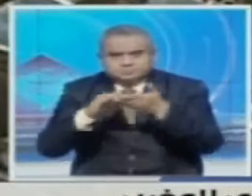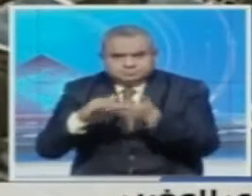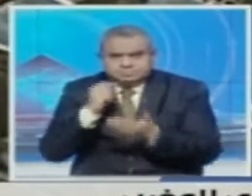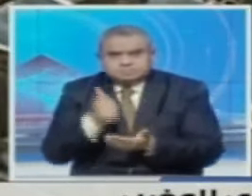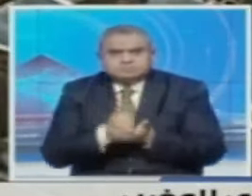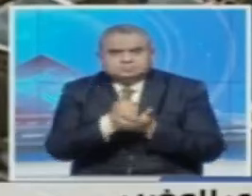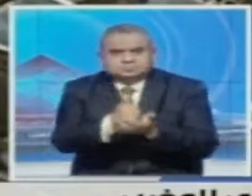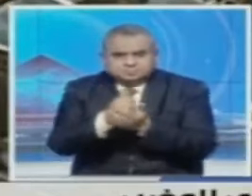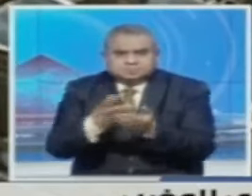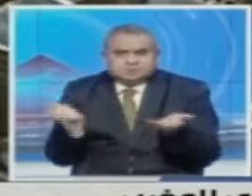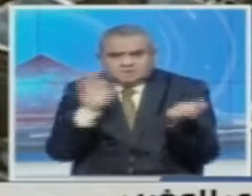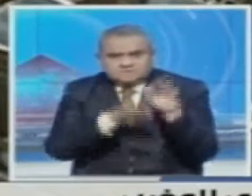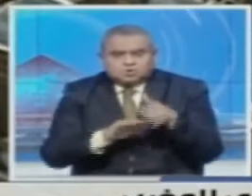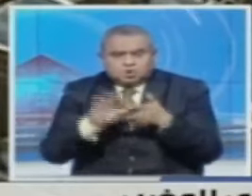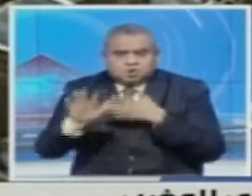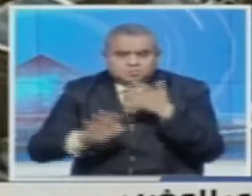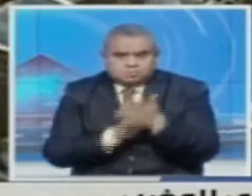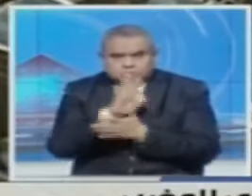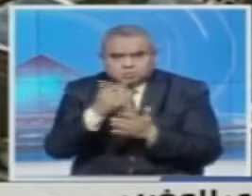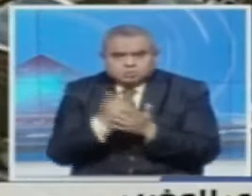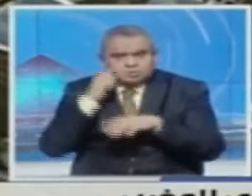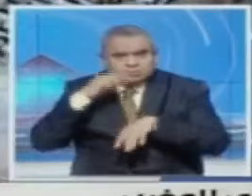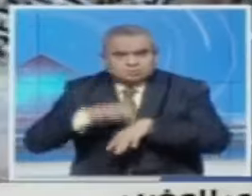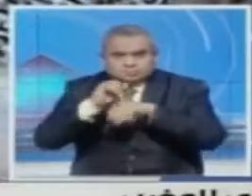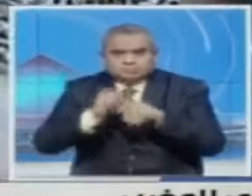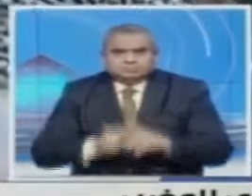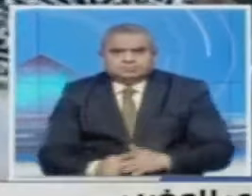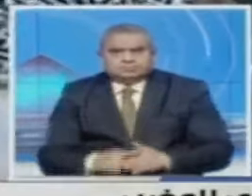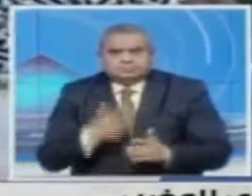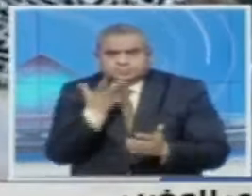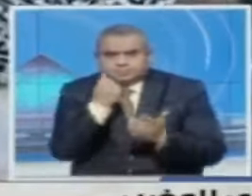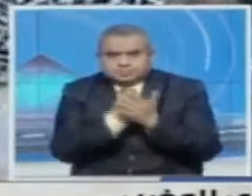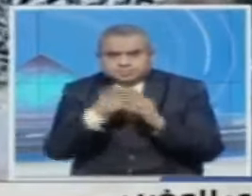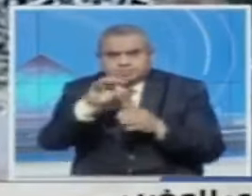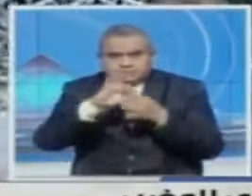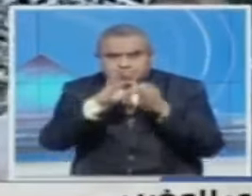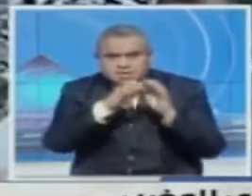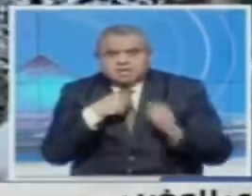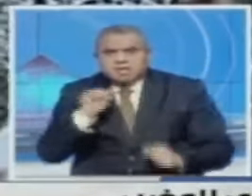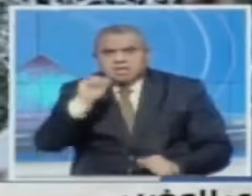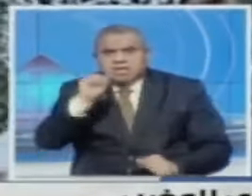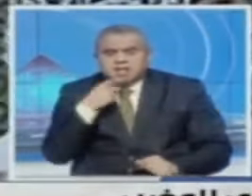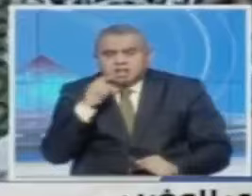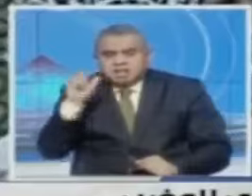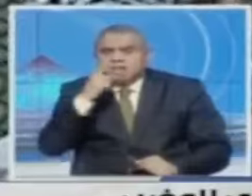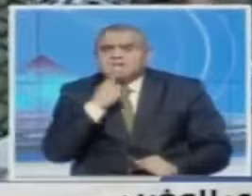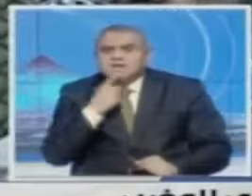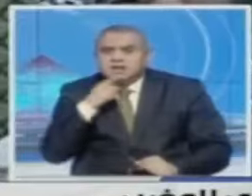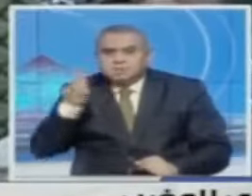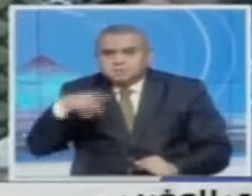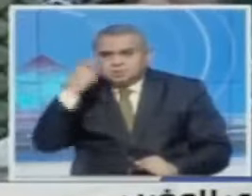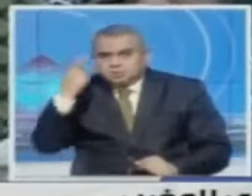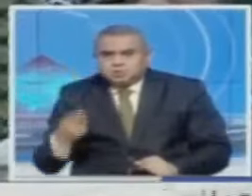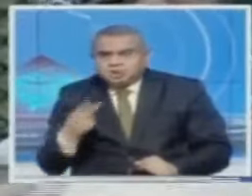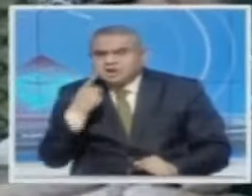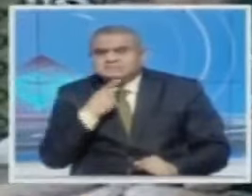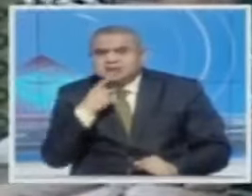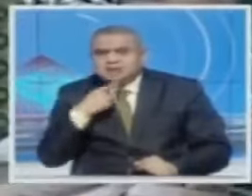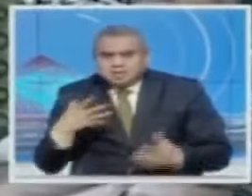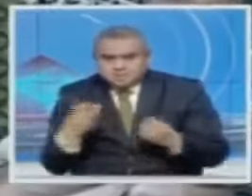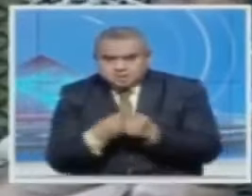والإغاثة للمتضررين والمنكوبين. المنظمة العربية للهلال الأحمر والصليب الأحمر